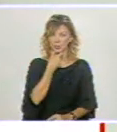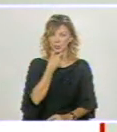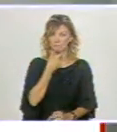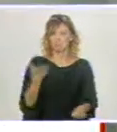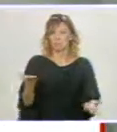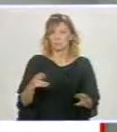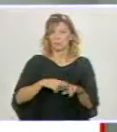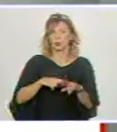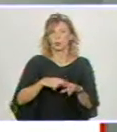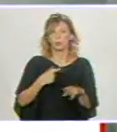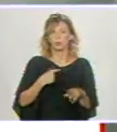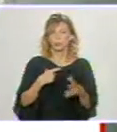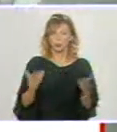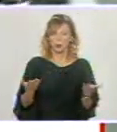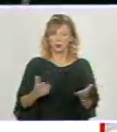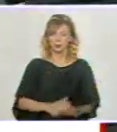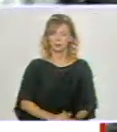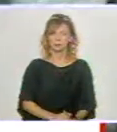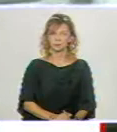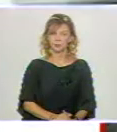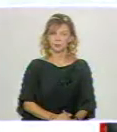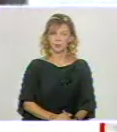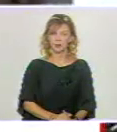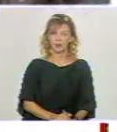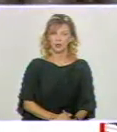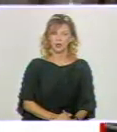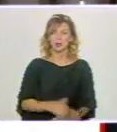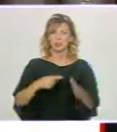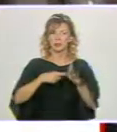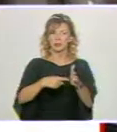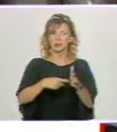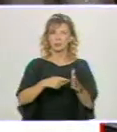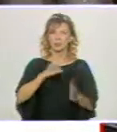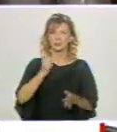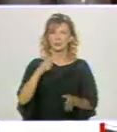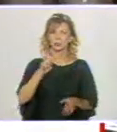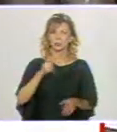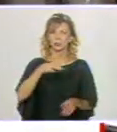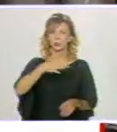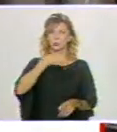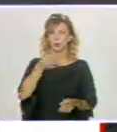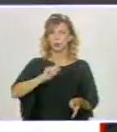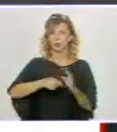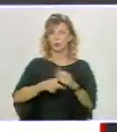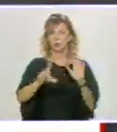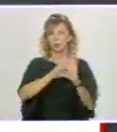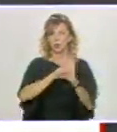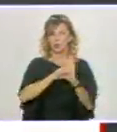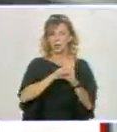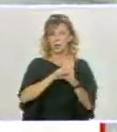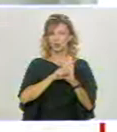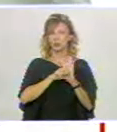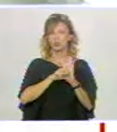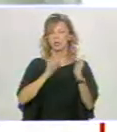raporteze la ceea ce au vizat inițial. De cealaltă parte, reprezentanții ISU spun că modificarea legii în 2015 a dus la